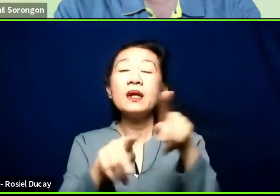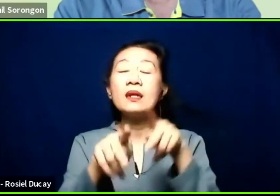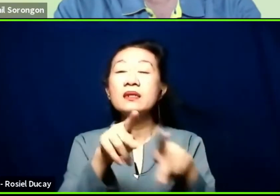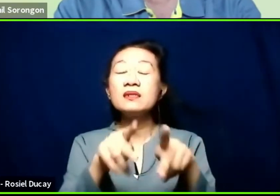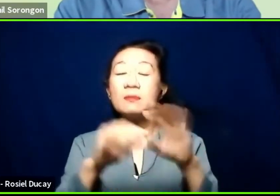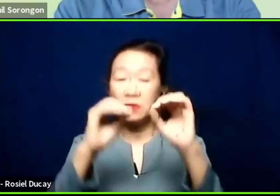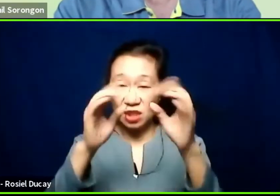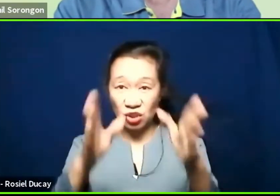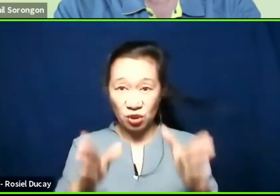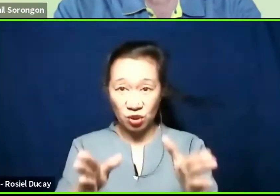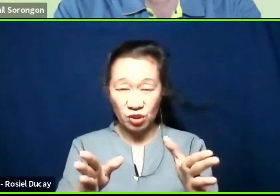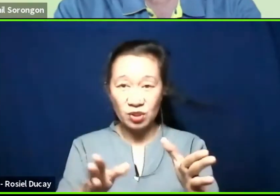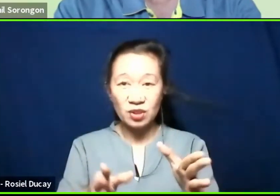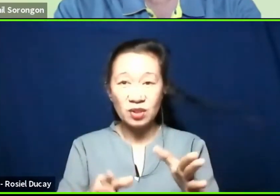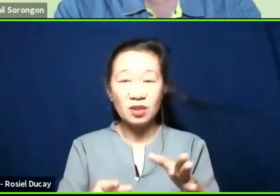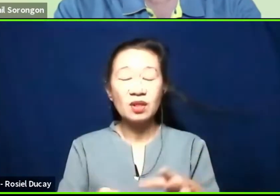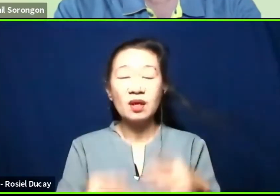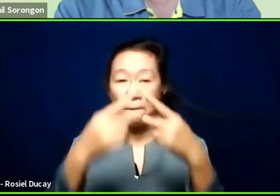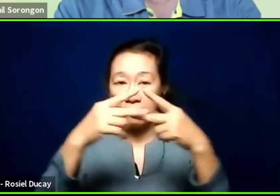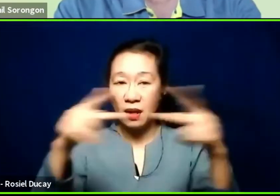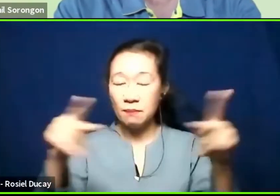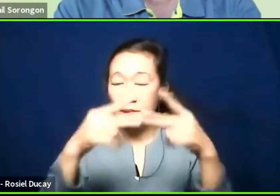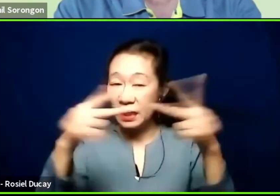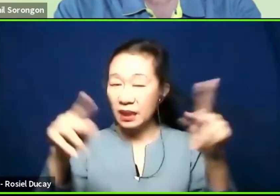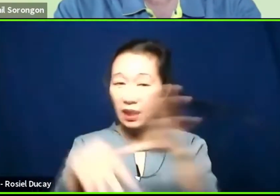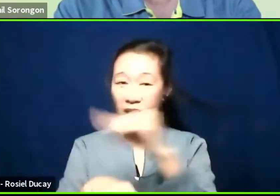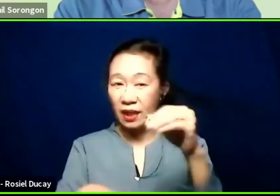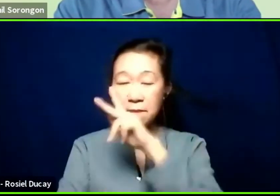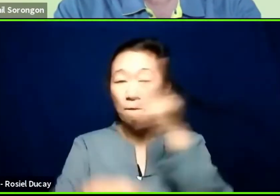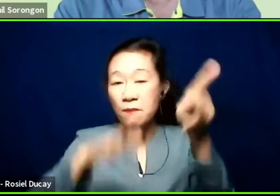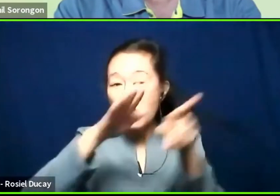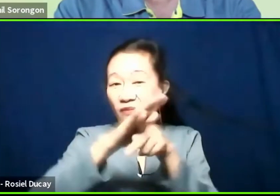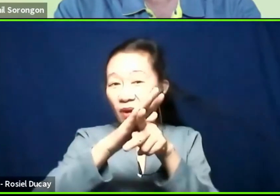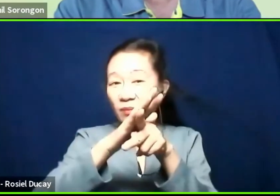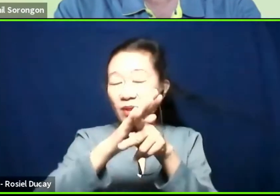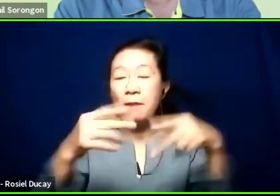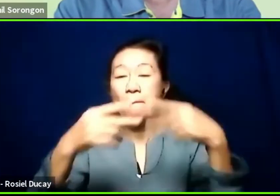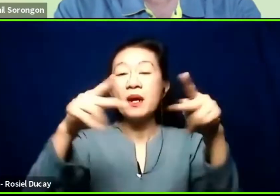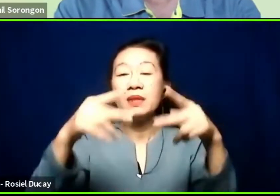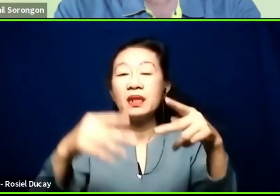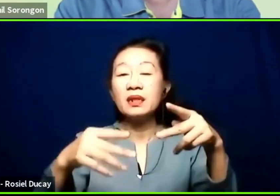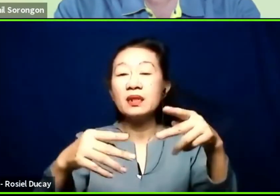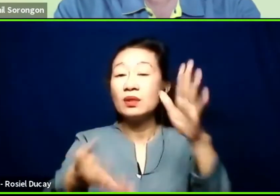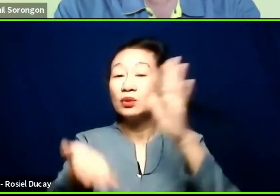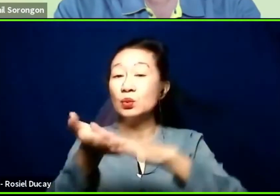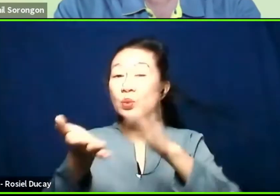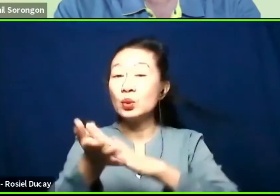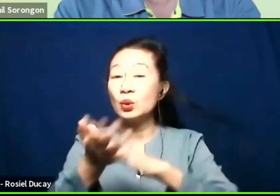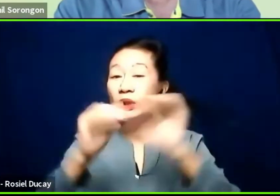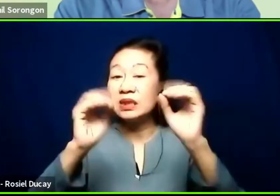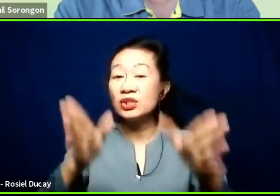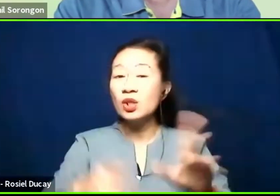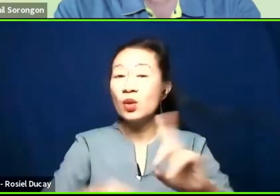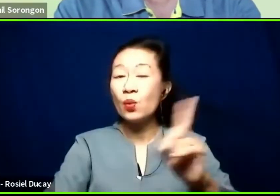mga teachers, public and private and public school teachers. Ano